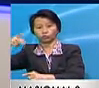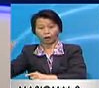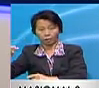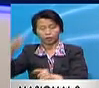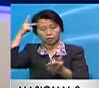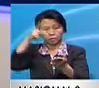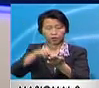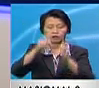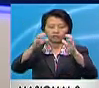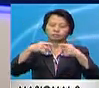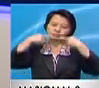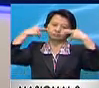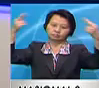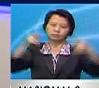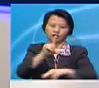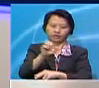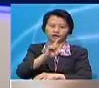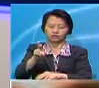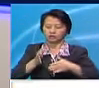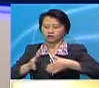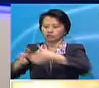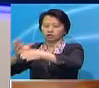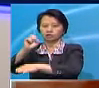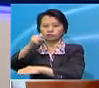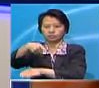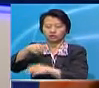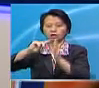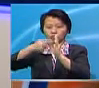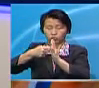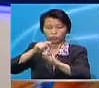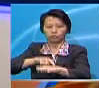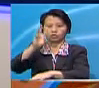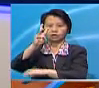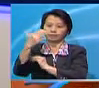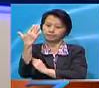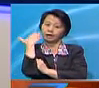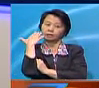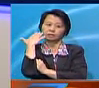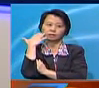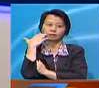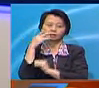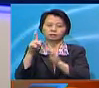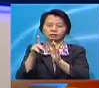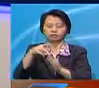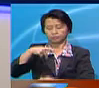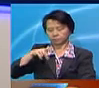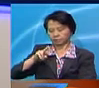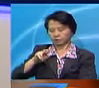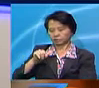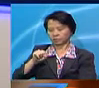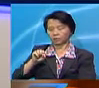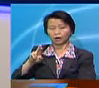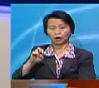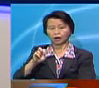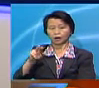dikenali secara Rasmi sebagai lrt laluan seri Petaling bermula pukul 6 pagi tadi prasarana Malaysia berhad prasarana